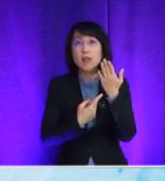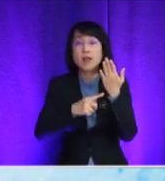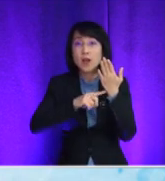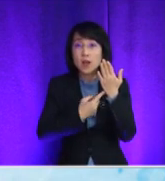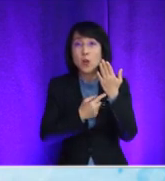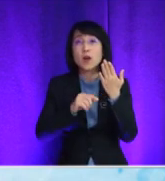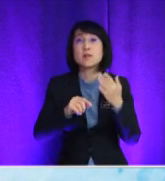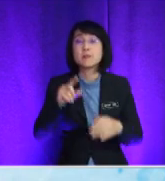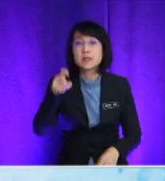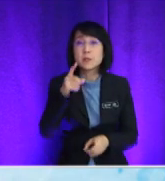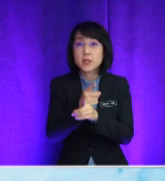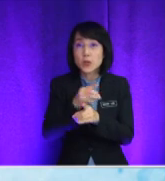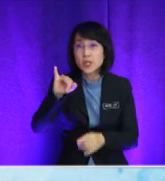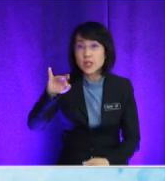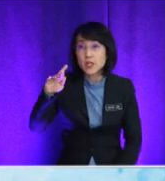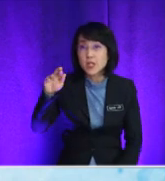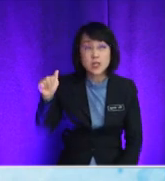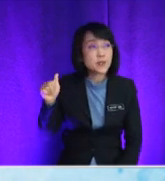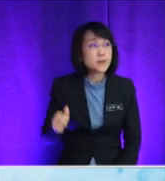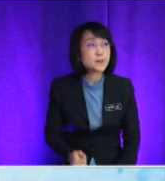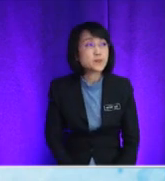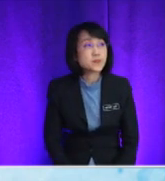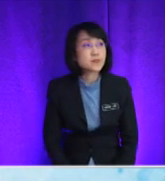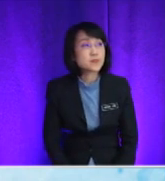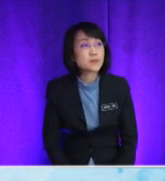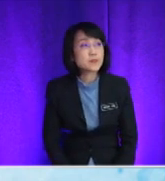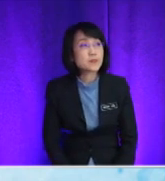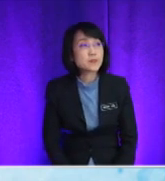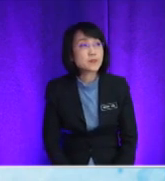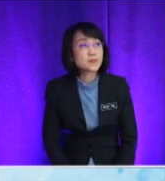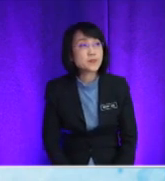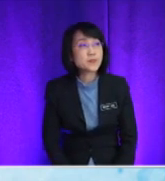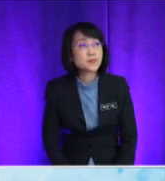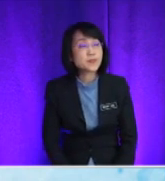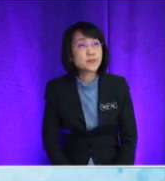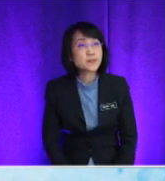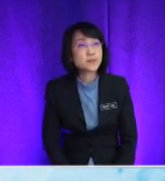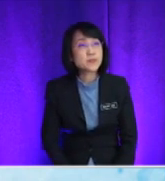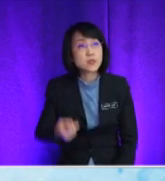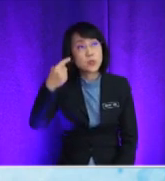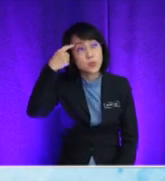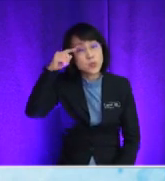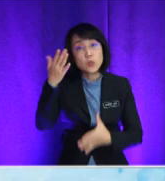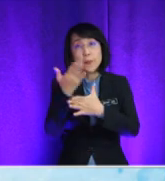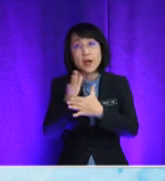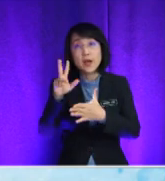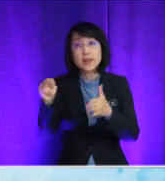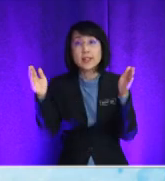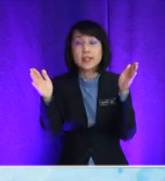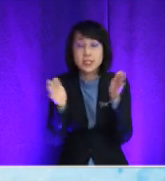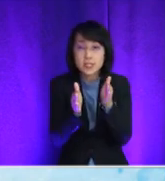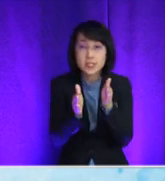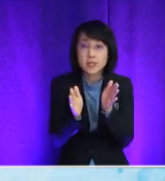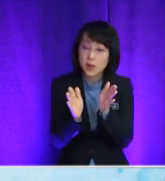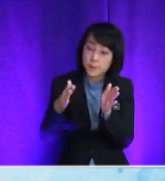Febri ini kalau yang besar kita gunting dengan kadal yang besar untuk yang kecil bahagia yang kecil dan bagian